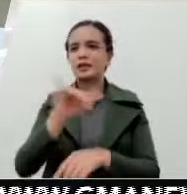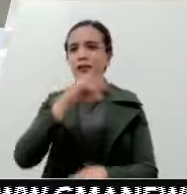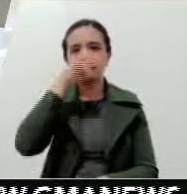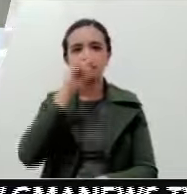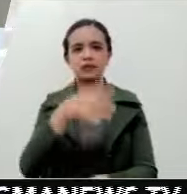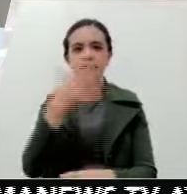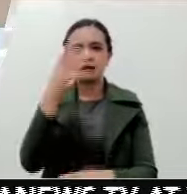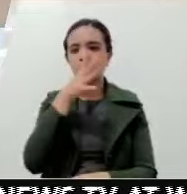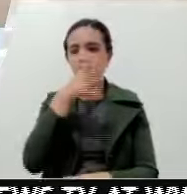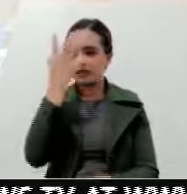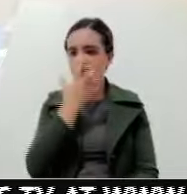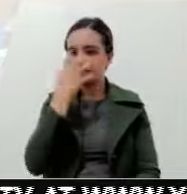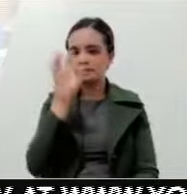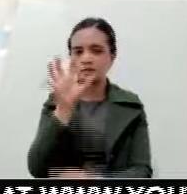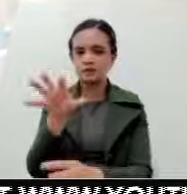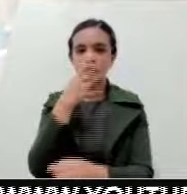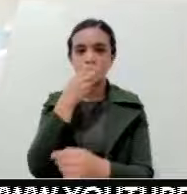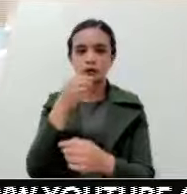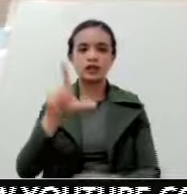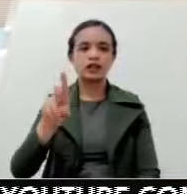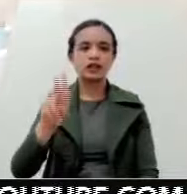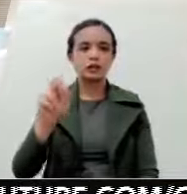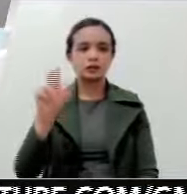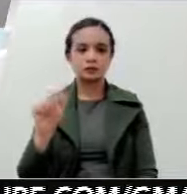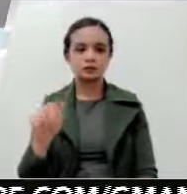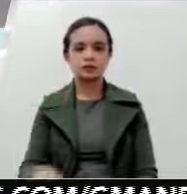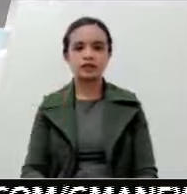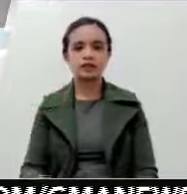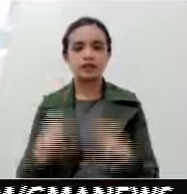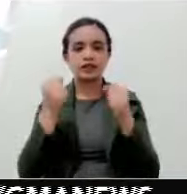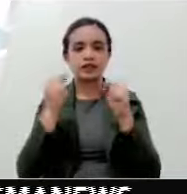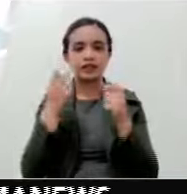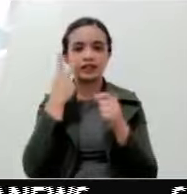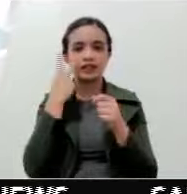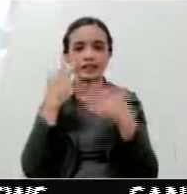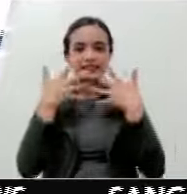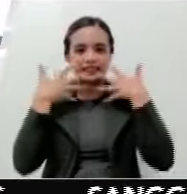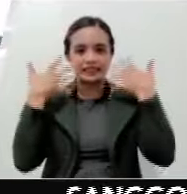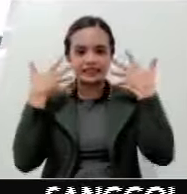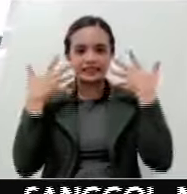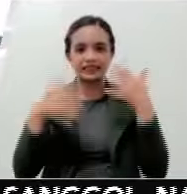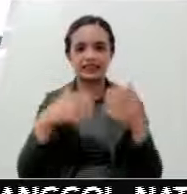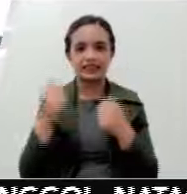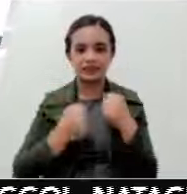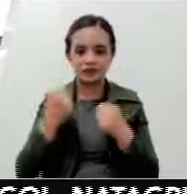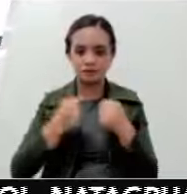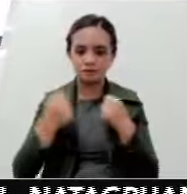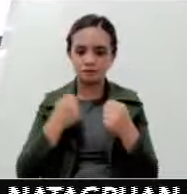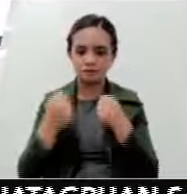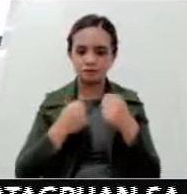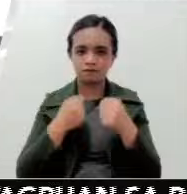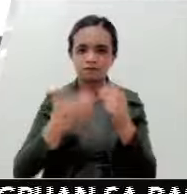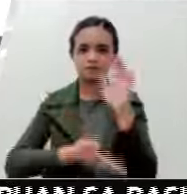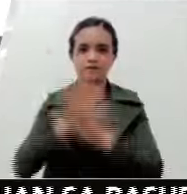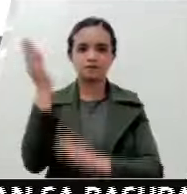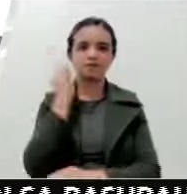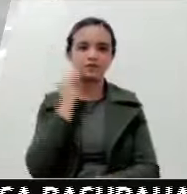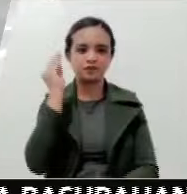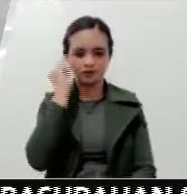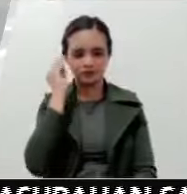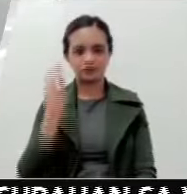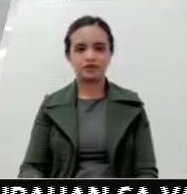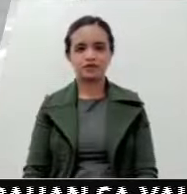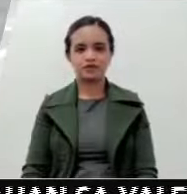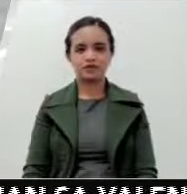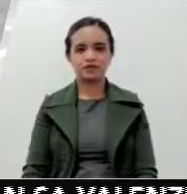fur baby na si Luna. Tila nakabungis-ngis pa si Luna habang patakbo pauwi sa kanilang bahay. Kinaaliwan